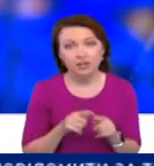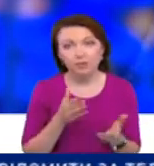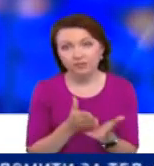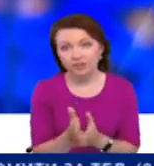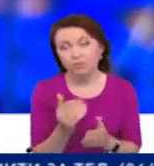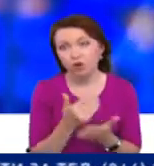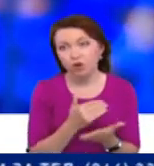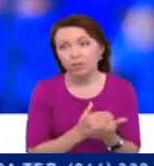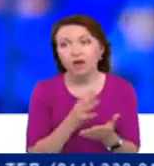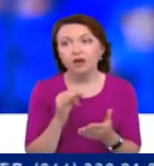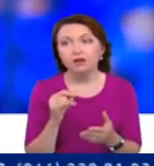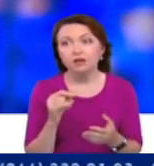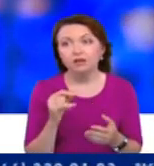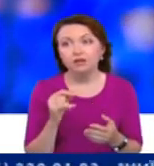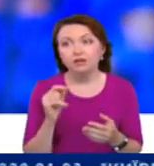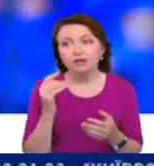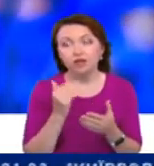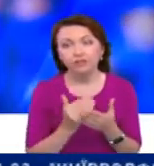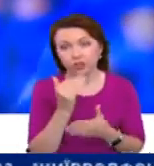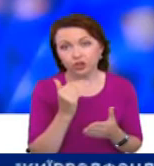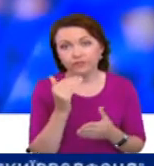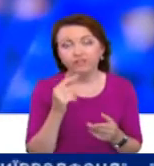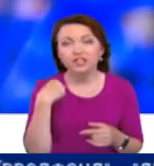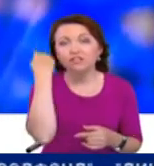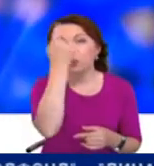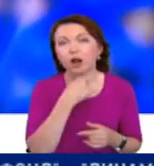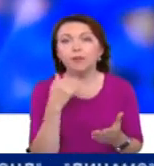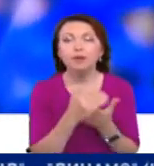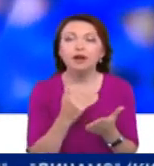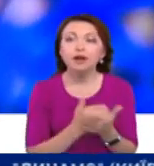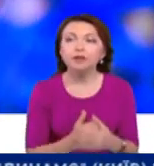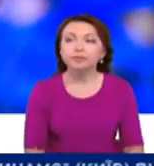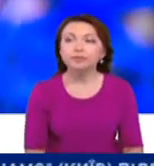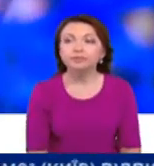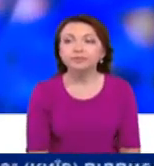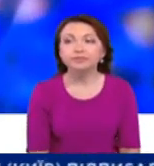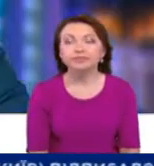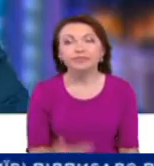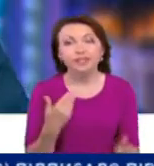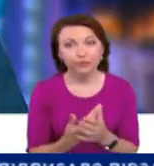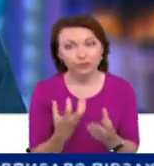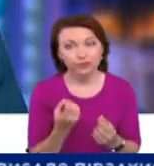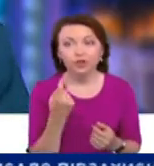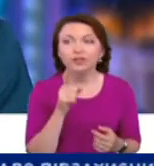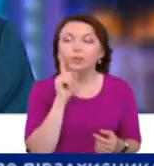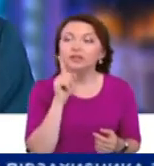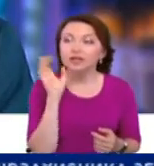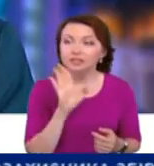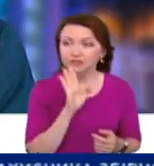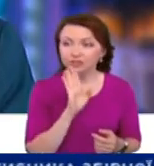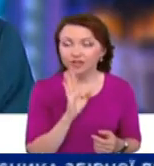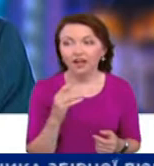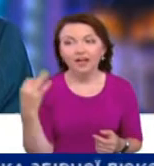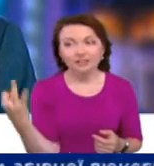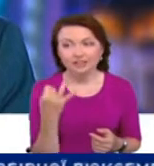на вишки на вишки в індивідуальній програмі. Ось є в нас ще одна молода дівчинка, особливо це